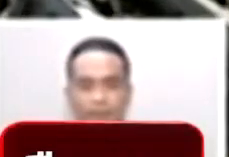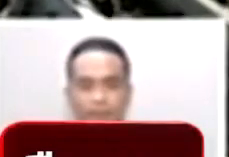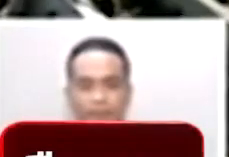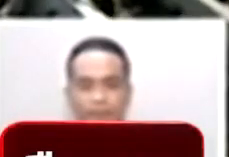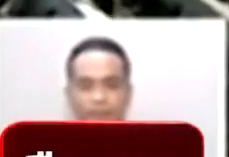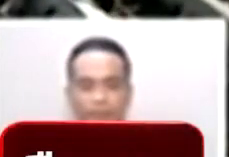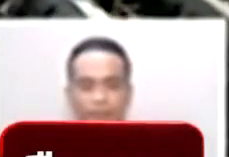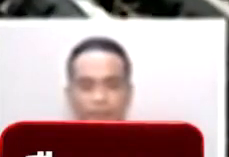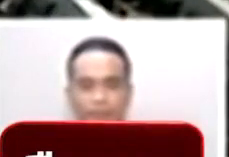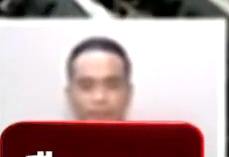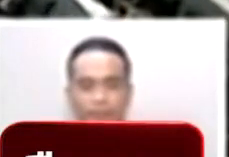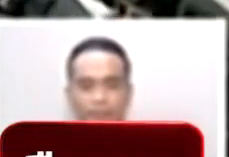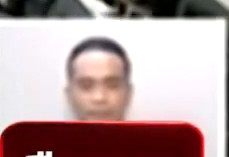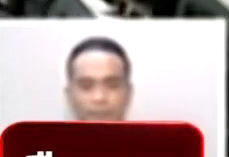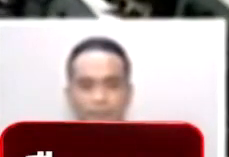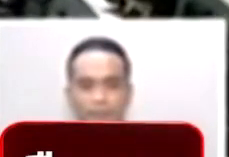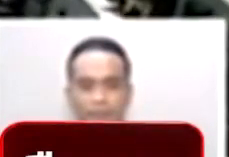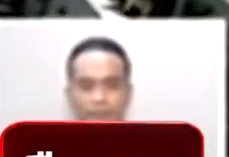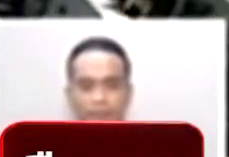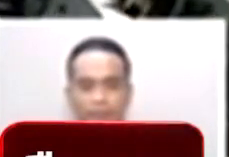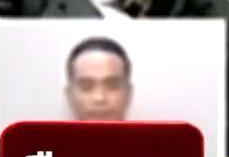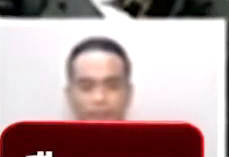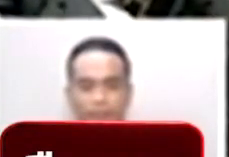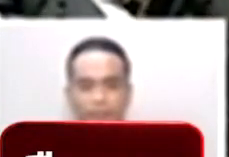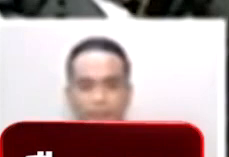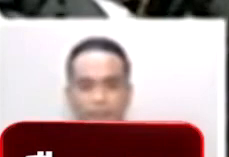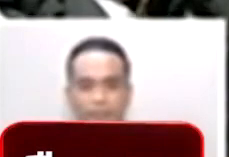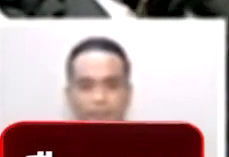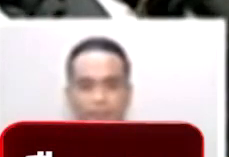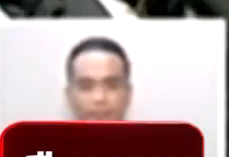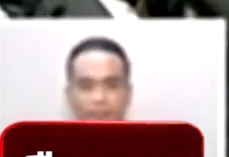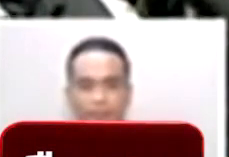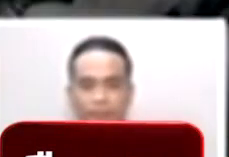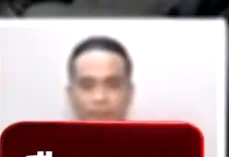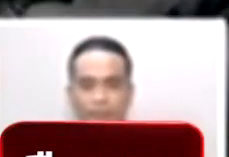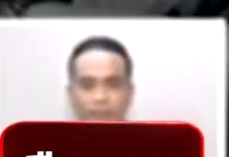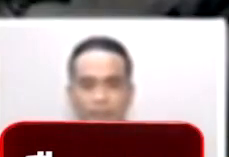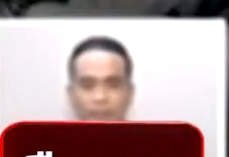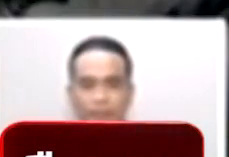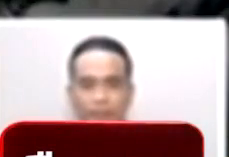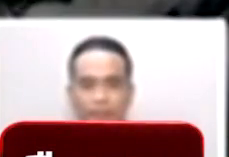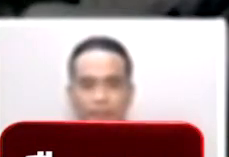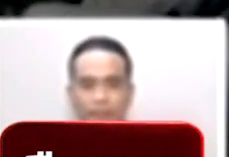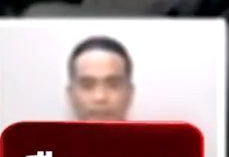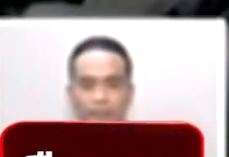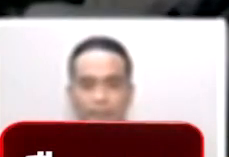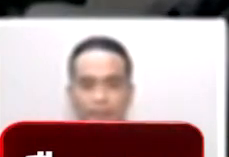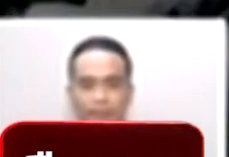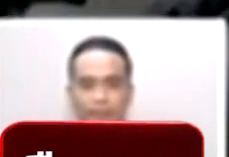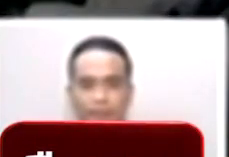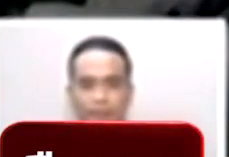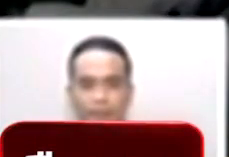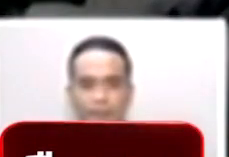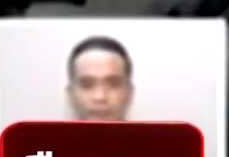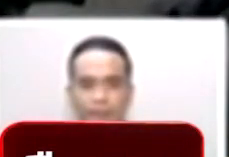กล่าวหาเจ้าพนักงานของรัฐใช้หรือยินยอมให้ผู้อื่นใช้บัตรลงมติในการพิจารณาร่างพระราชบัญญั